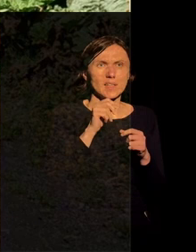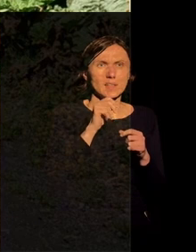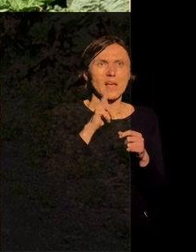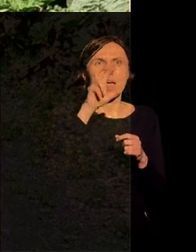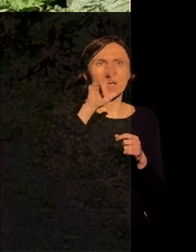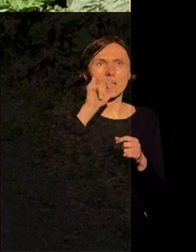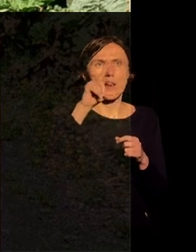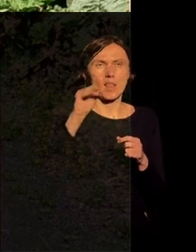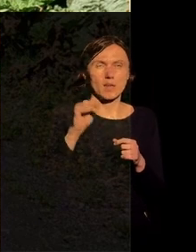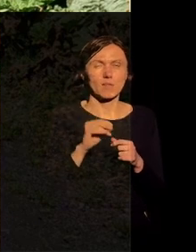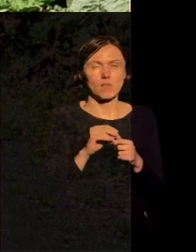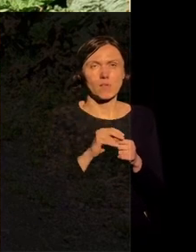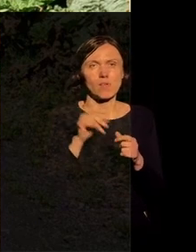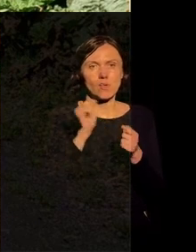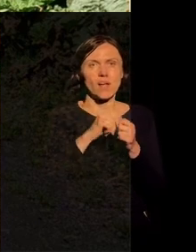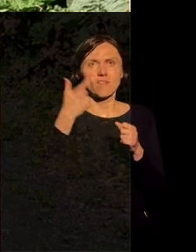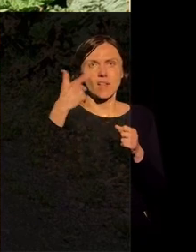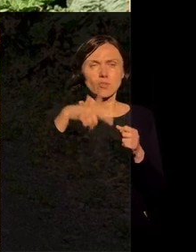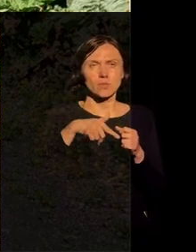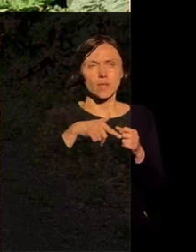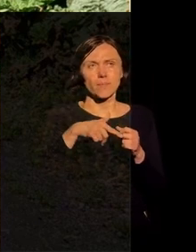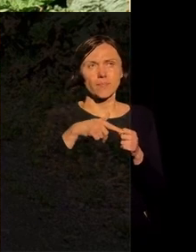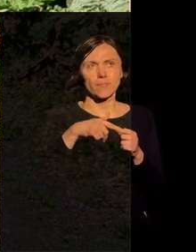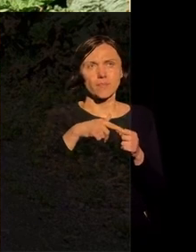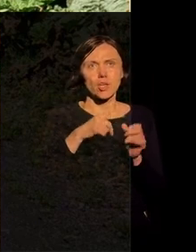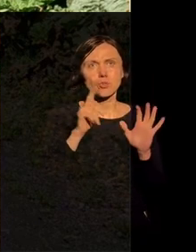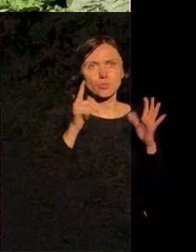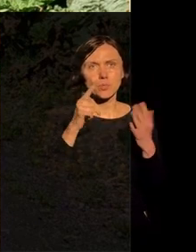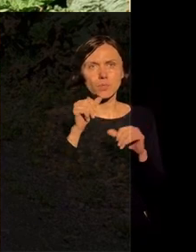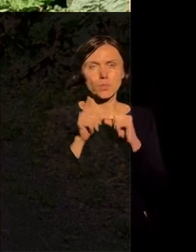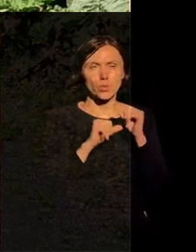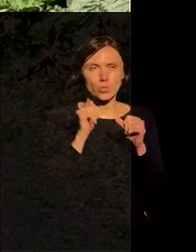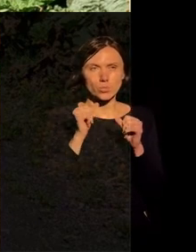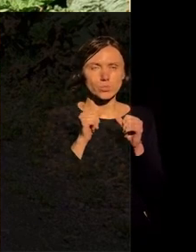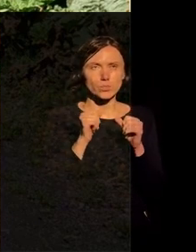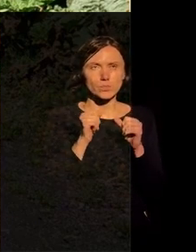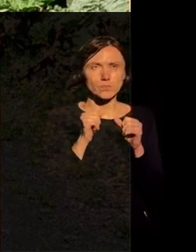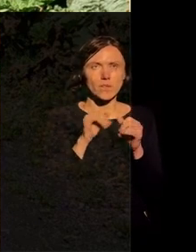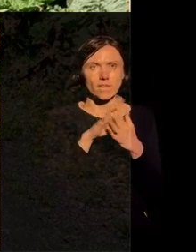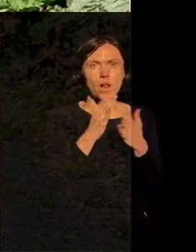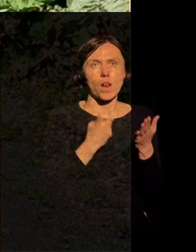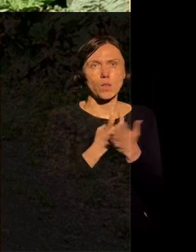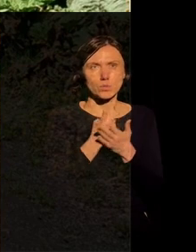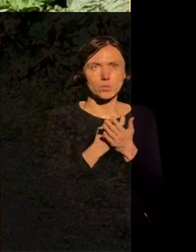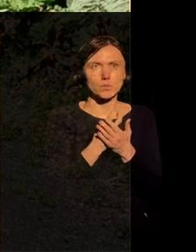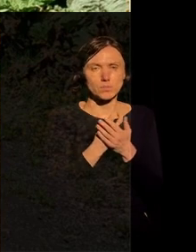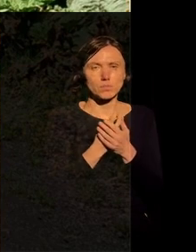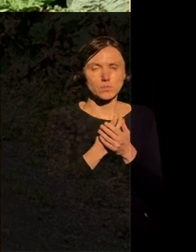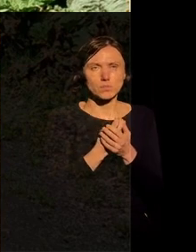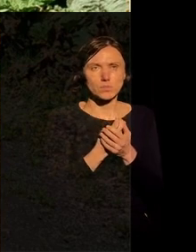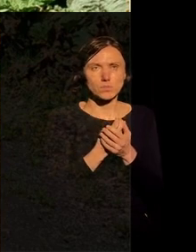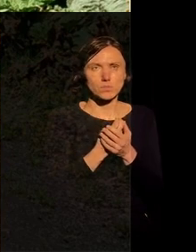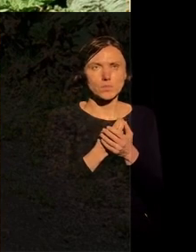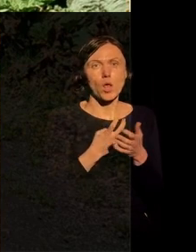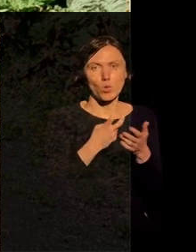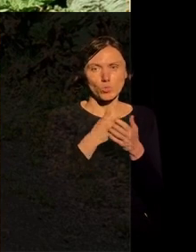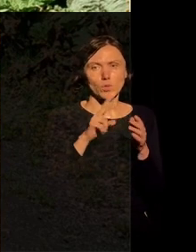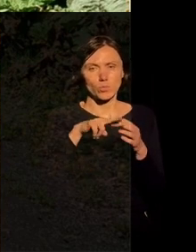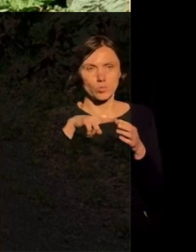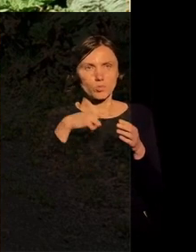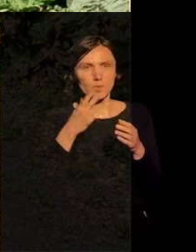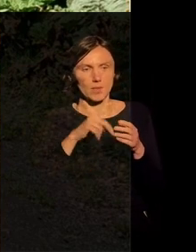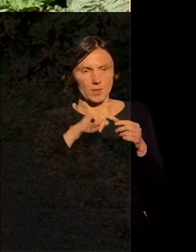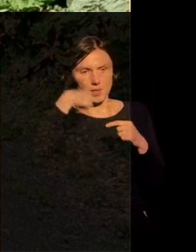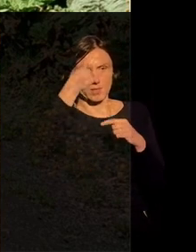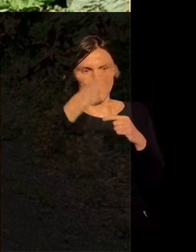Chile, zrobione w 2007 roku, w lutym, właśnie no to, czyli jakby luty po drugiej stronie